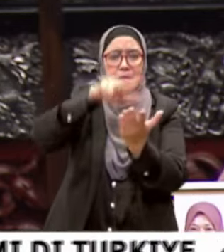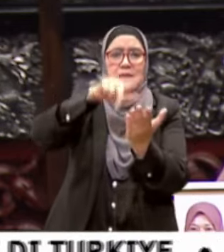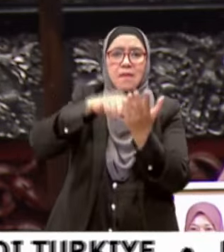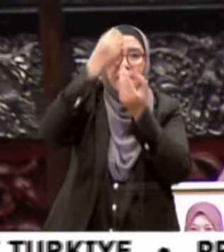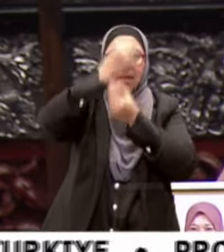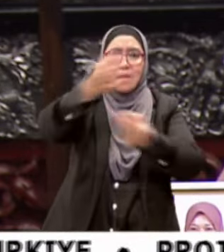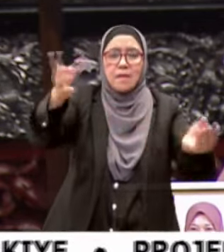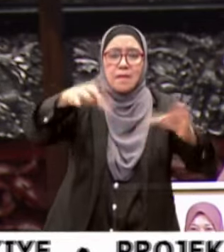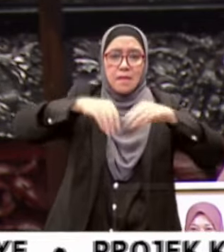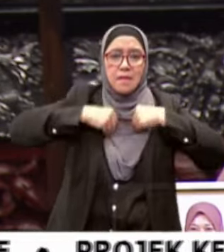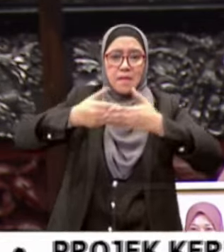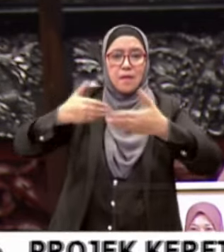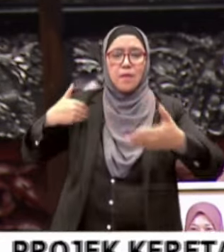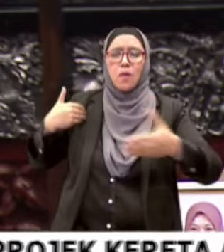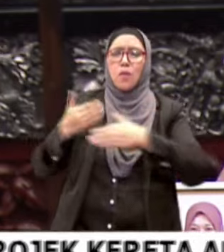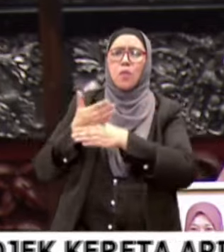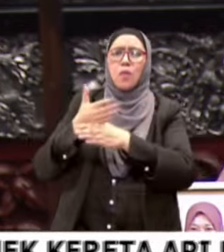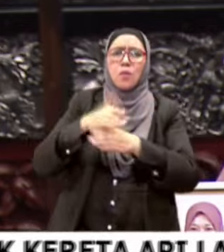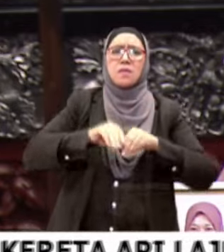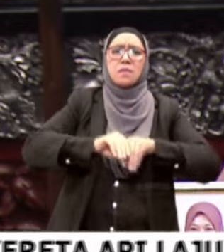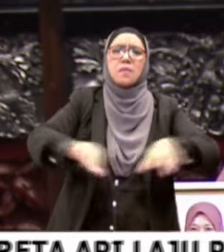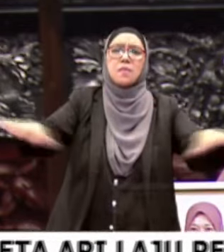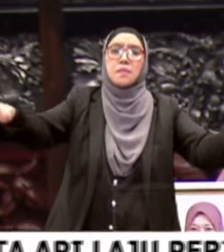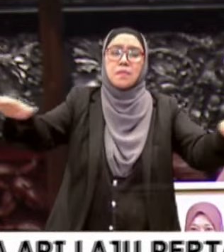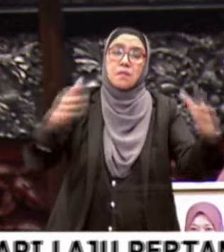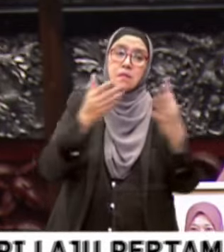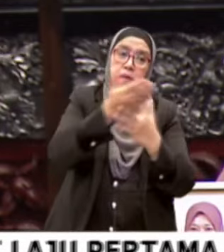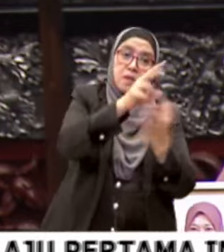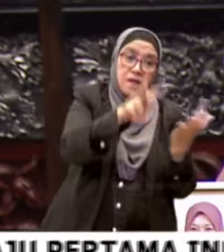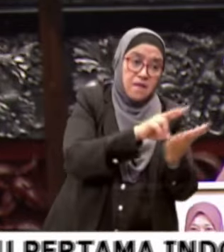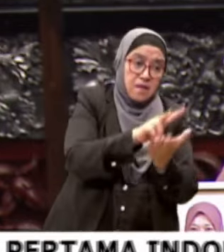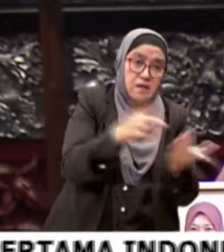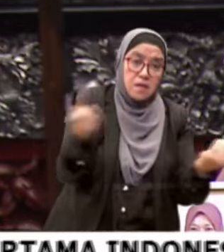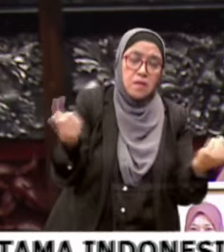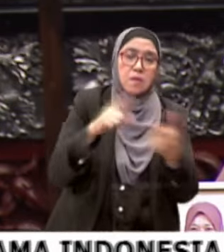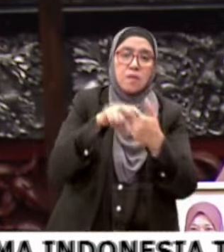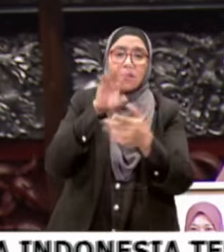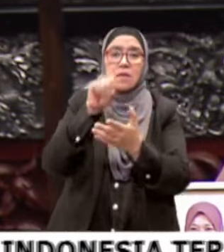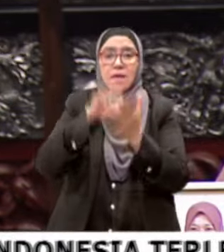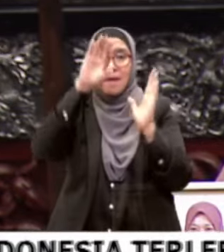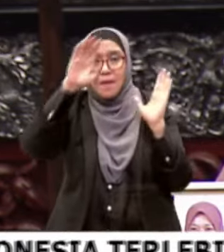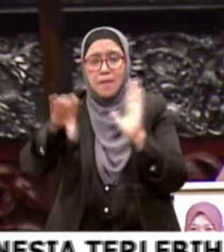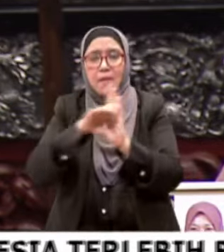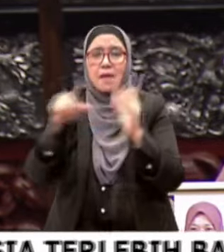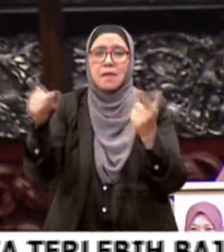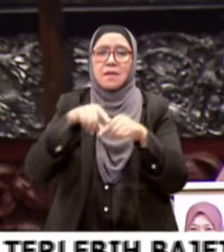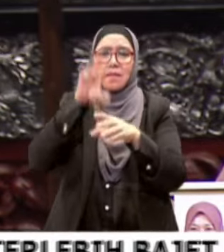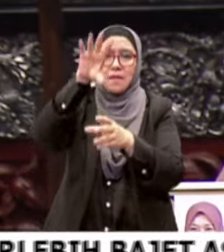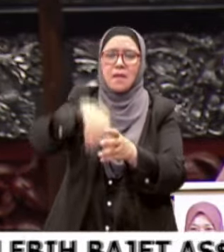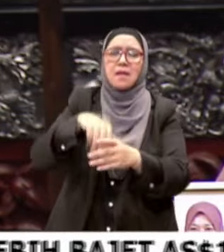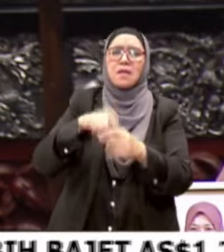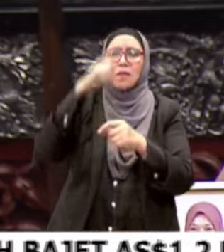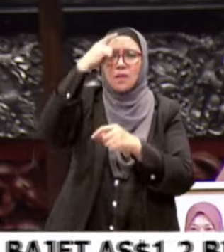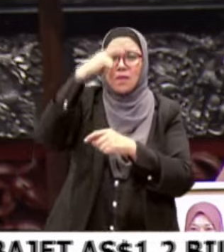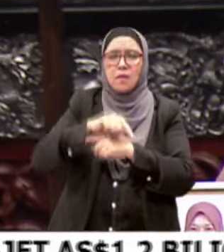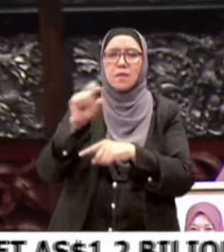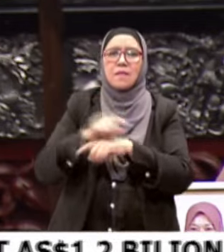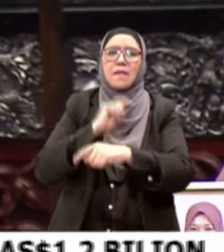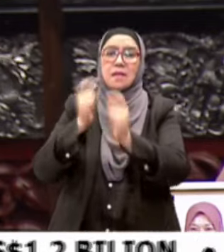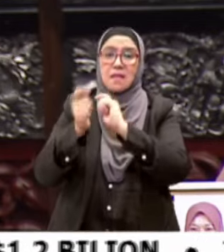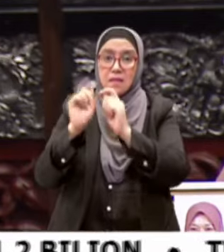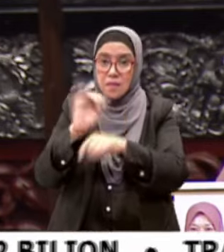menurut si video maupun gambar di media sosial termasuk di platform Tik Tok setiap warga negara harus senantiasa